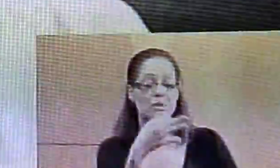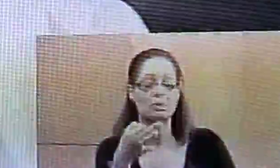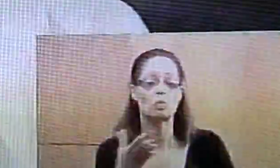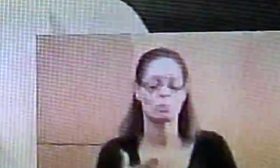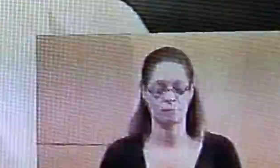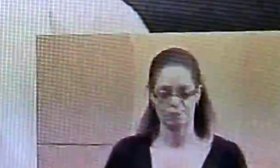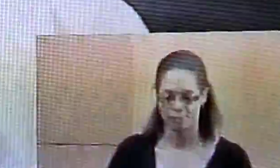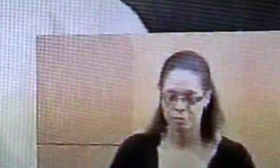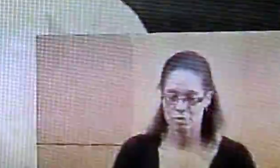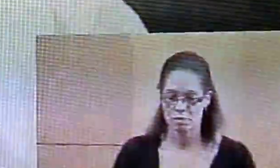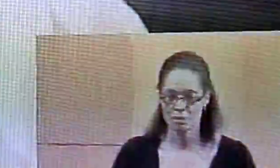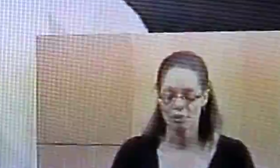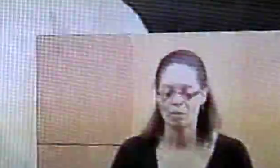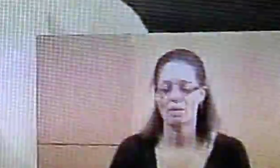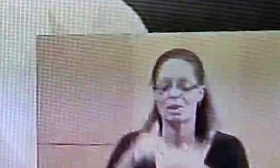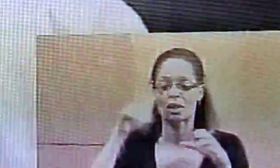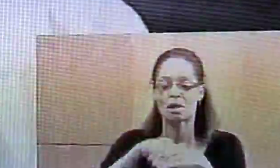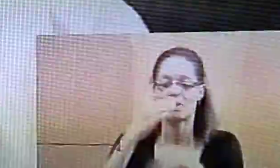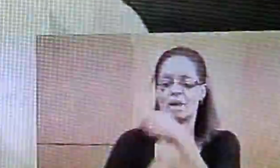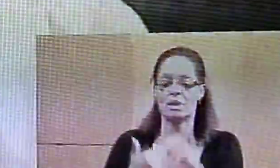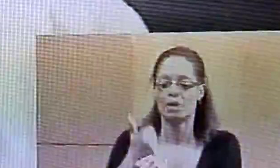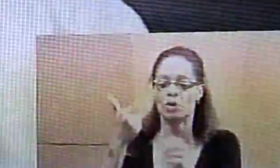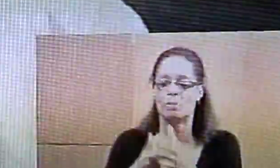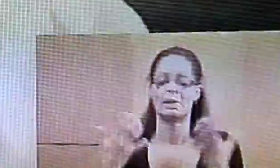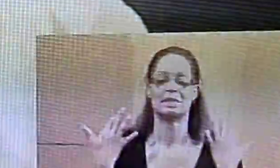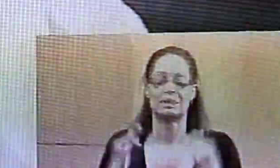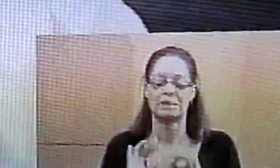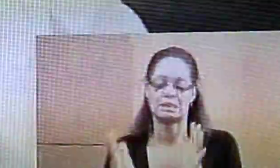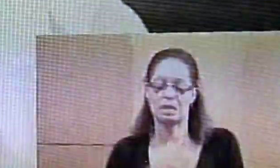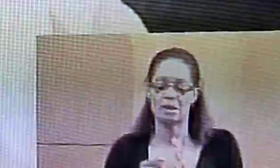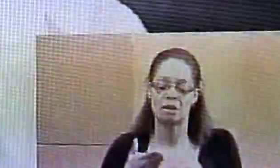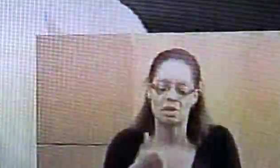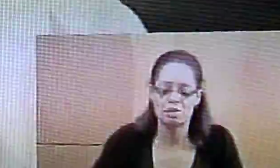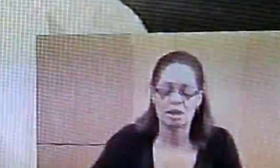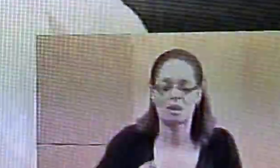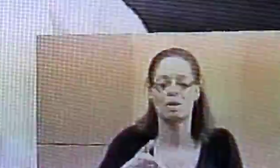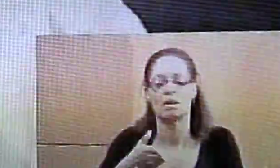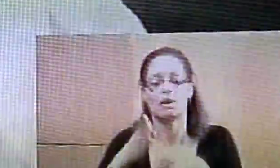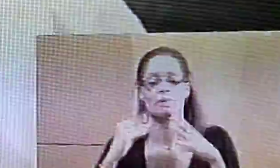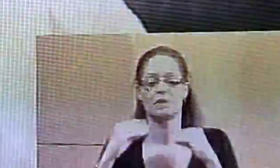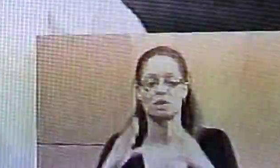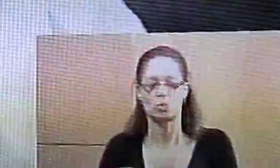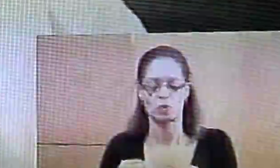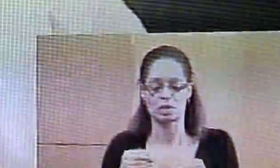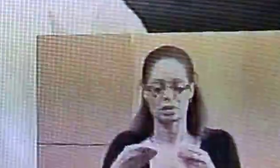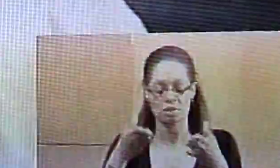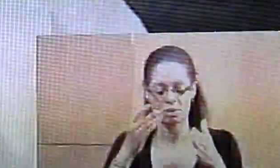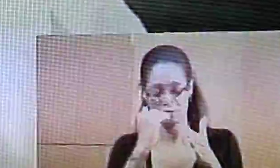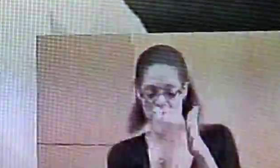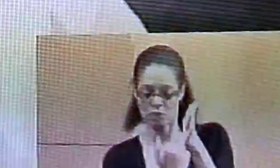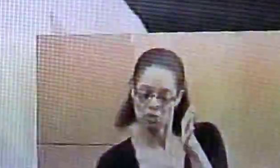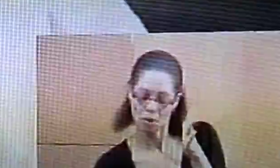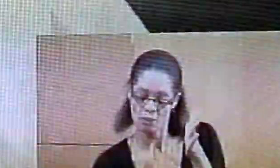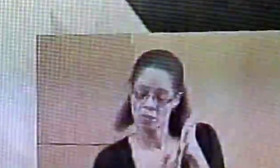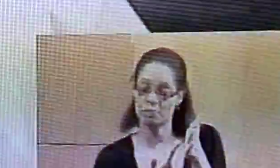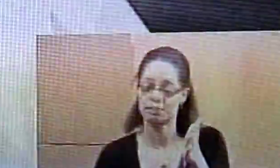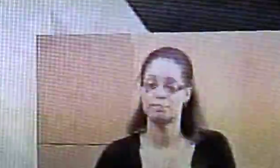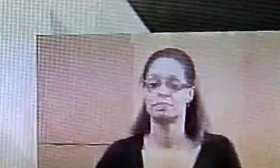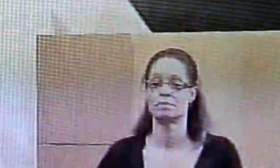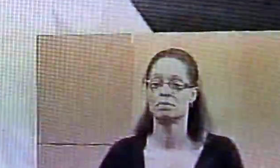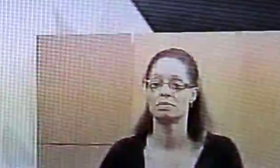fixe à l'exercice 2010 la date d'entrée en vigueur des dispositions de la présente ordonnance.